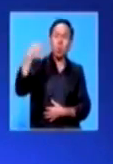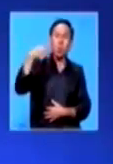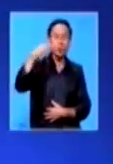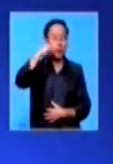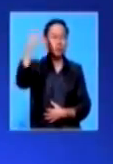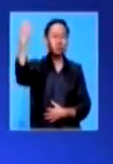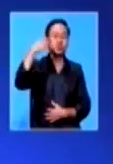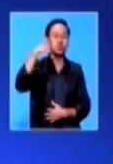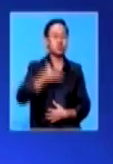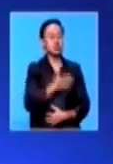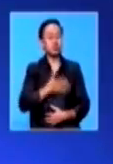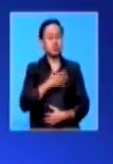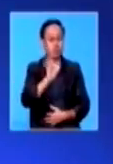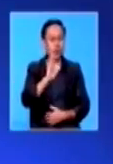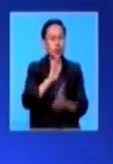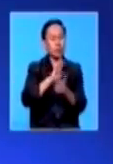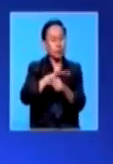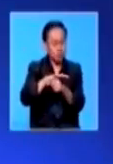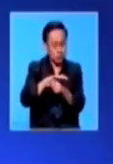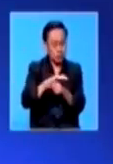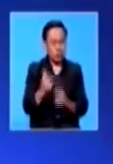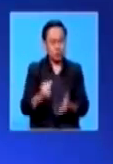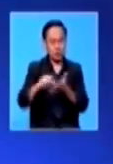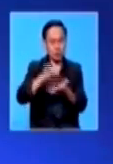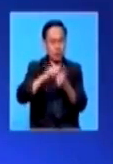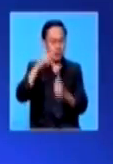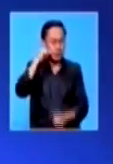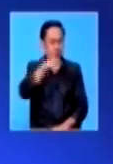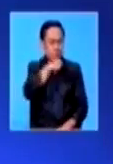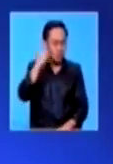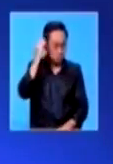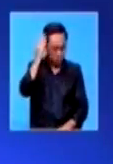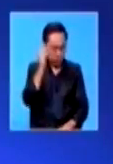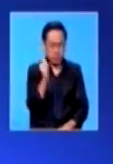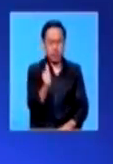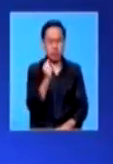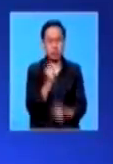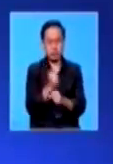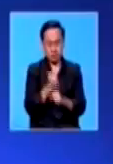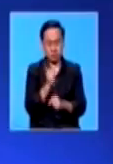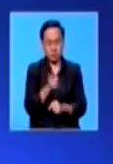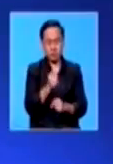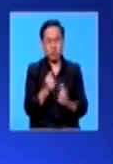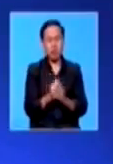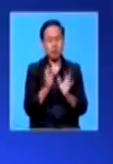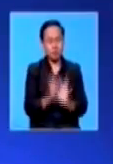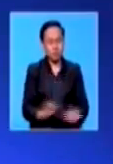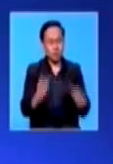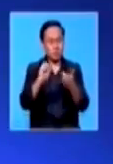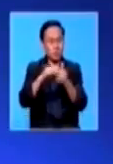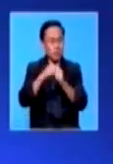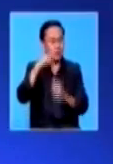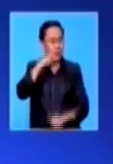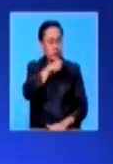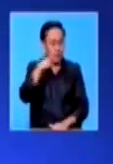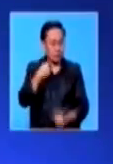ไปก็แล้วกันนะอันนี้ก็เราจะได้แก้ปัญหาภัยแล้งให้ได้อย่างยั่งยืนนะครับแล้วเราถือว่าเป็นพลังชาติด้วยพลังช